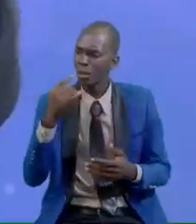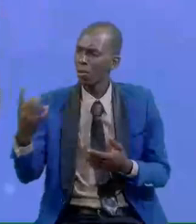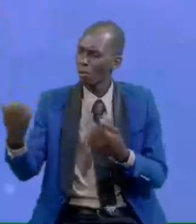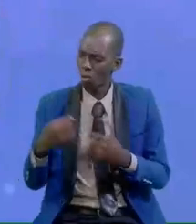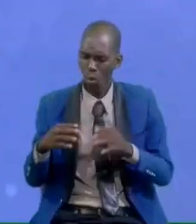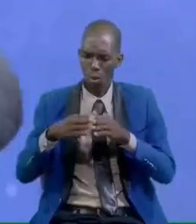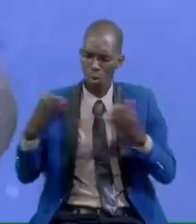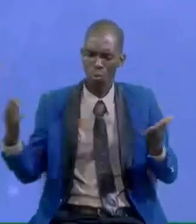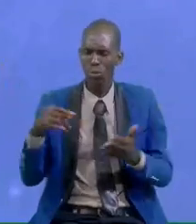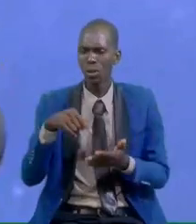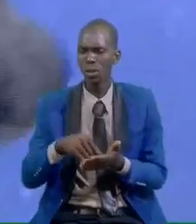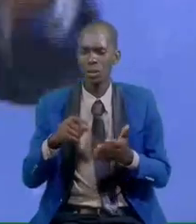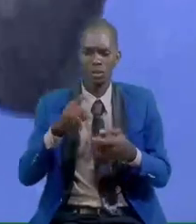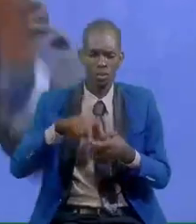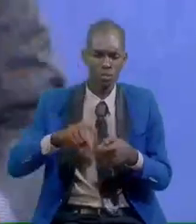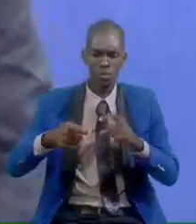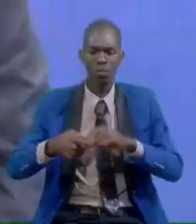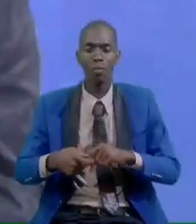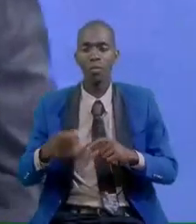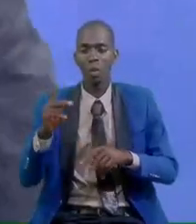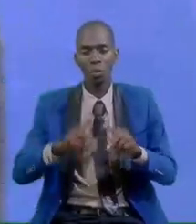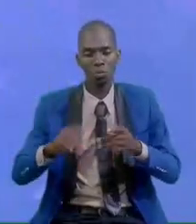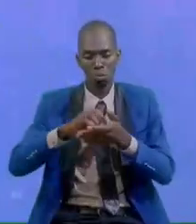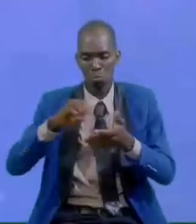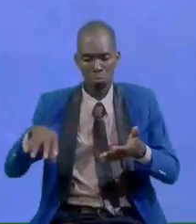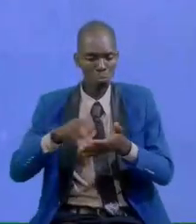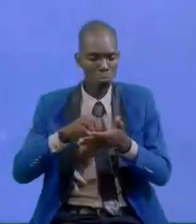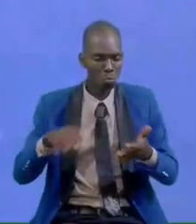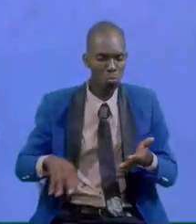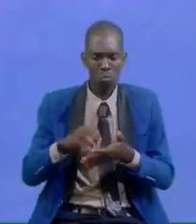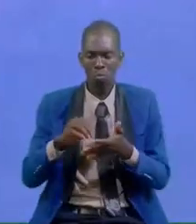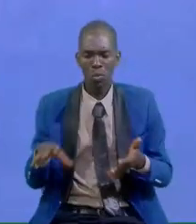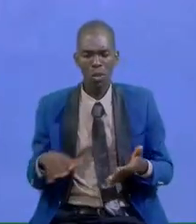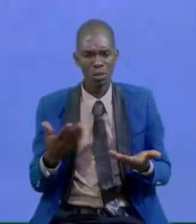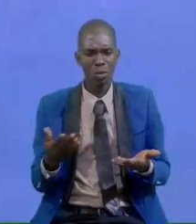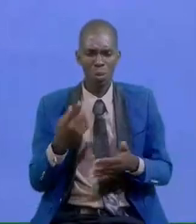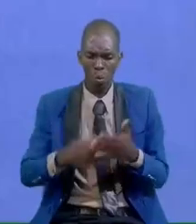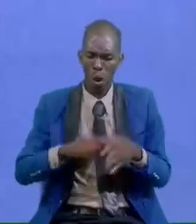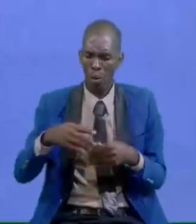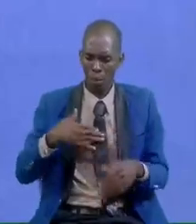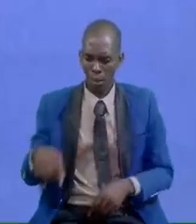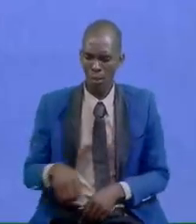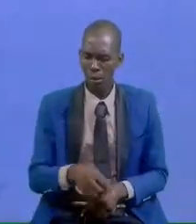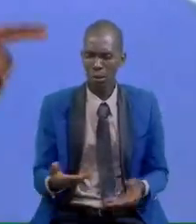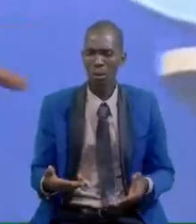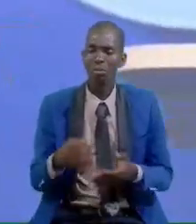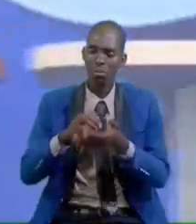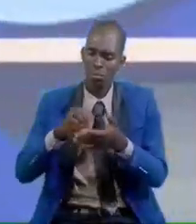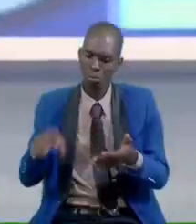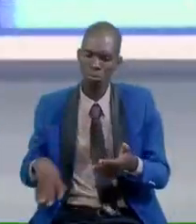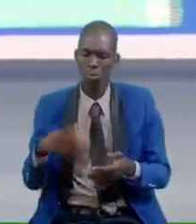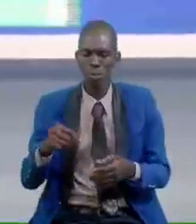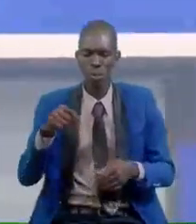ont ouvert, ils ont enlevé le cadenas, et ils ont enlevé la chaîne. Il a dit, et mes pieds. Et ils ont ôté les chaînes de